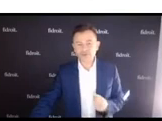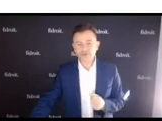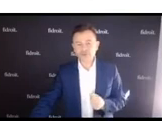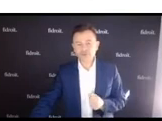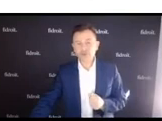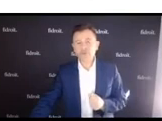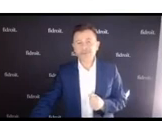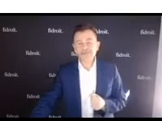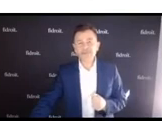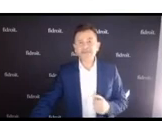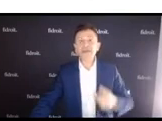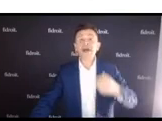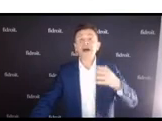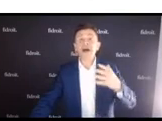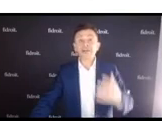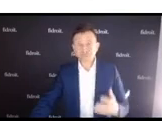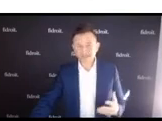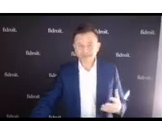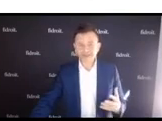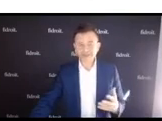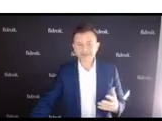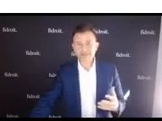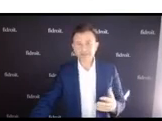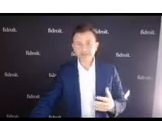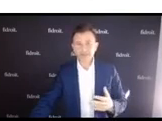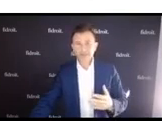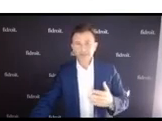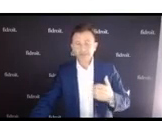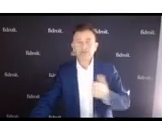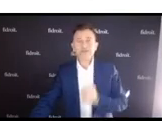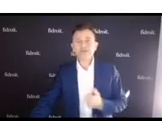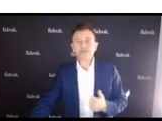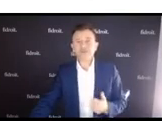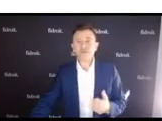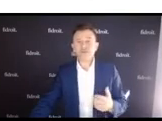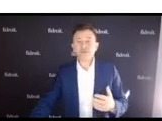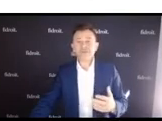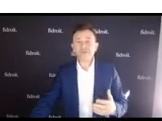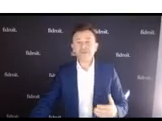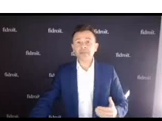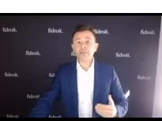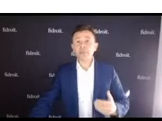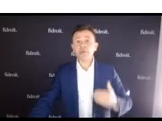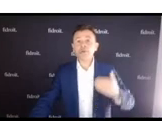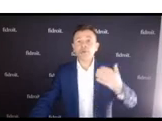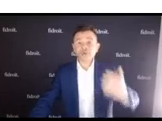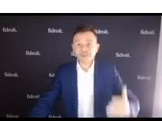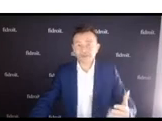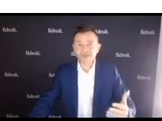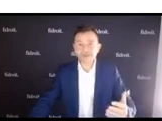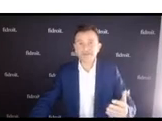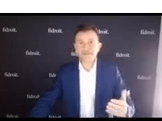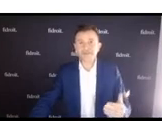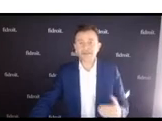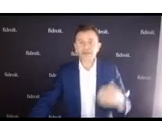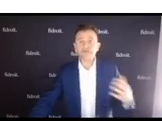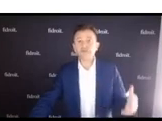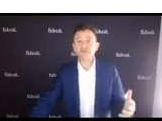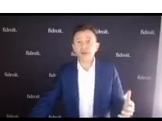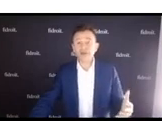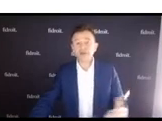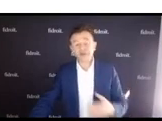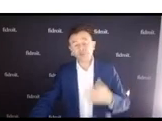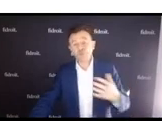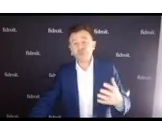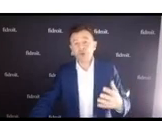troisième autre possibilité, racheter des trimestres. La première solution qui consiste à prolonger son activité va